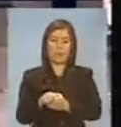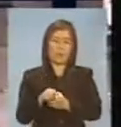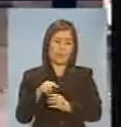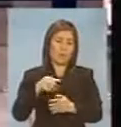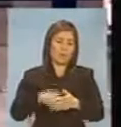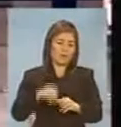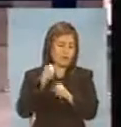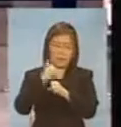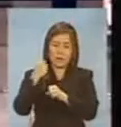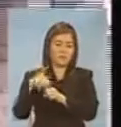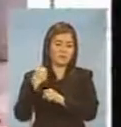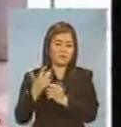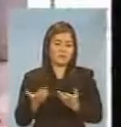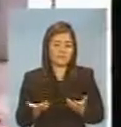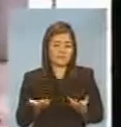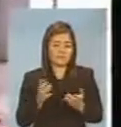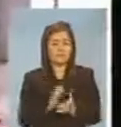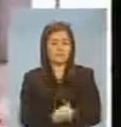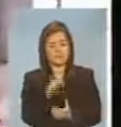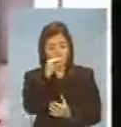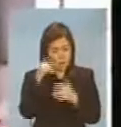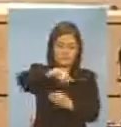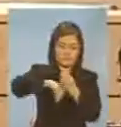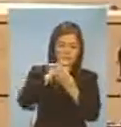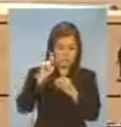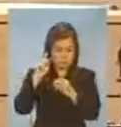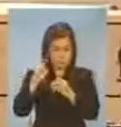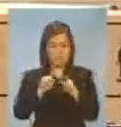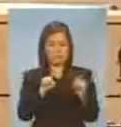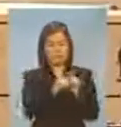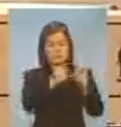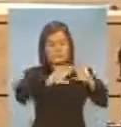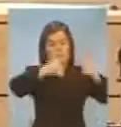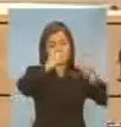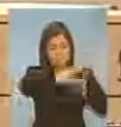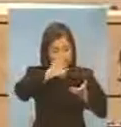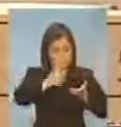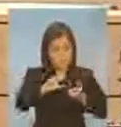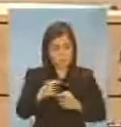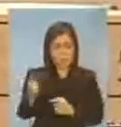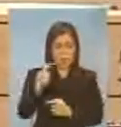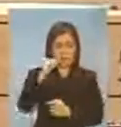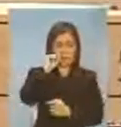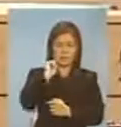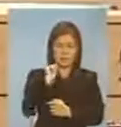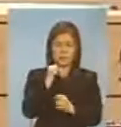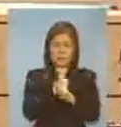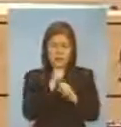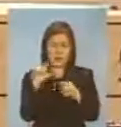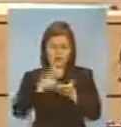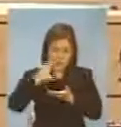ครับประธานครับผมไม่พูดเล่นนะฮะจุดมีคนบอกว่าเอ้ยชูวิทย์การล